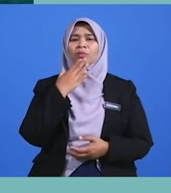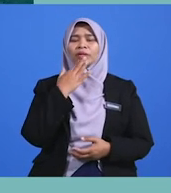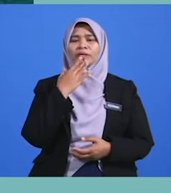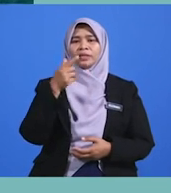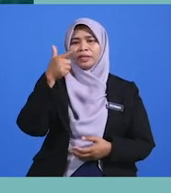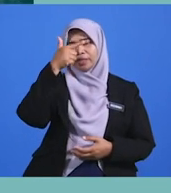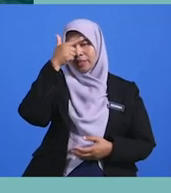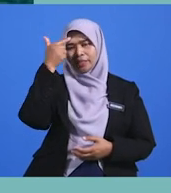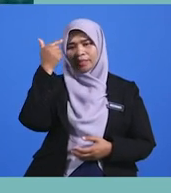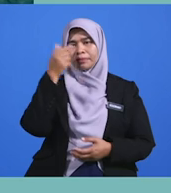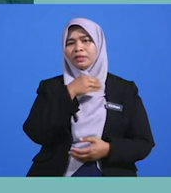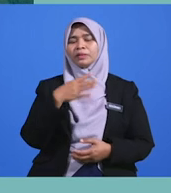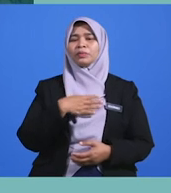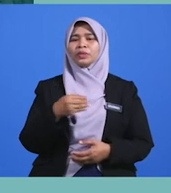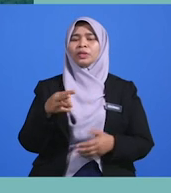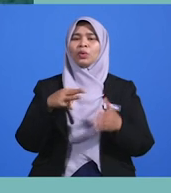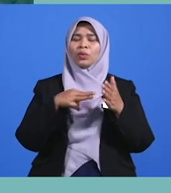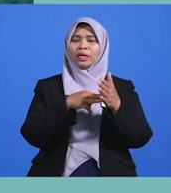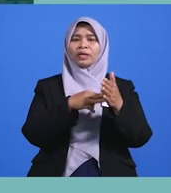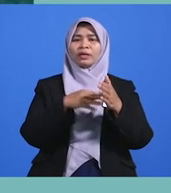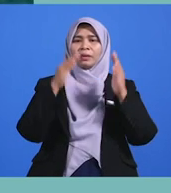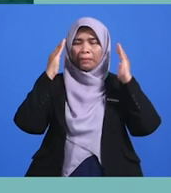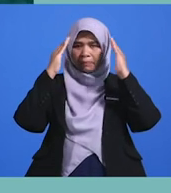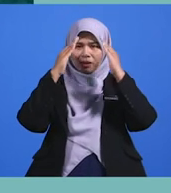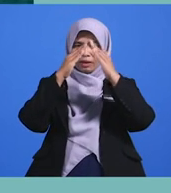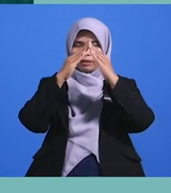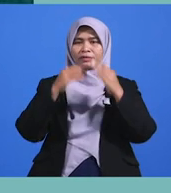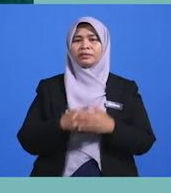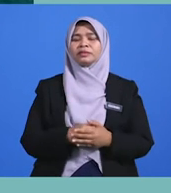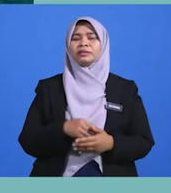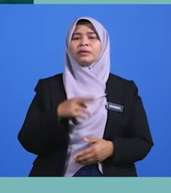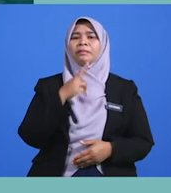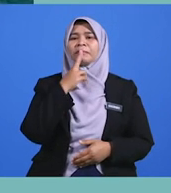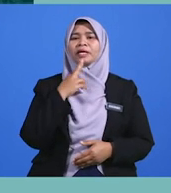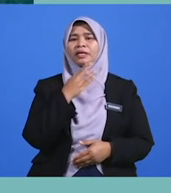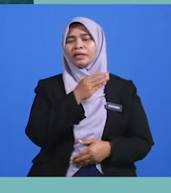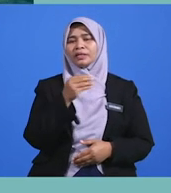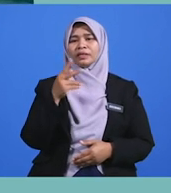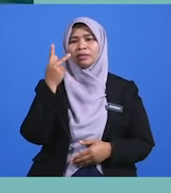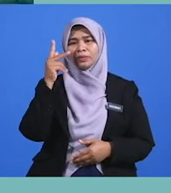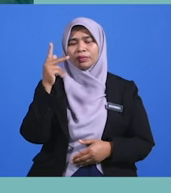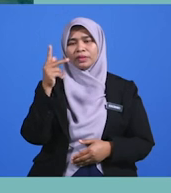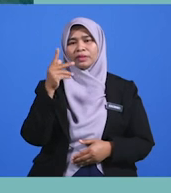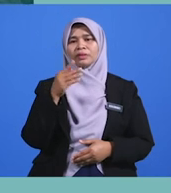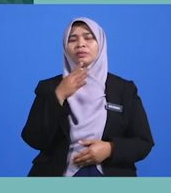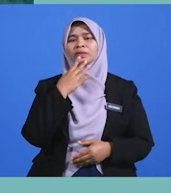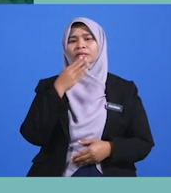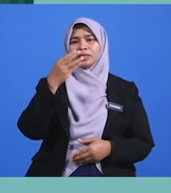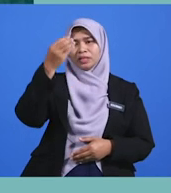Warna-warna hitam dan putih mewakili warna Pahang. Merah dan kuning mewakili warna